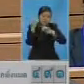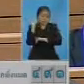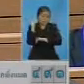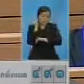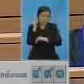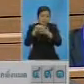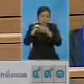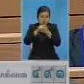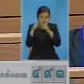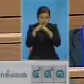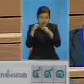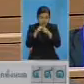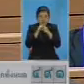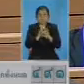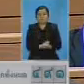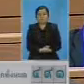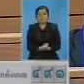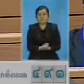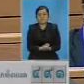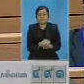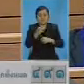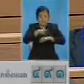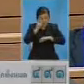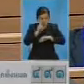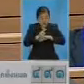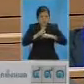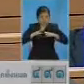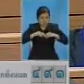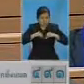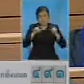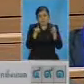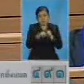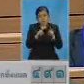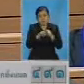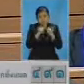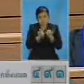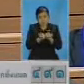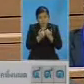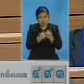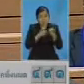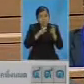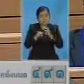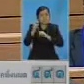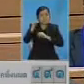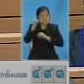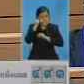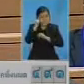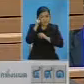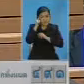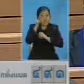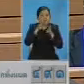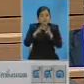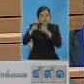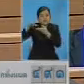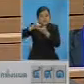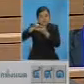ดีครับท่านประธานต้องยอมรับว่ากรอบความคิดกับแนวทางในการแก้ไขปัญหาของรั